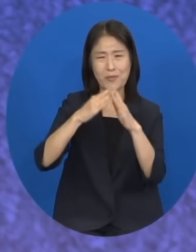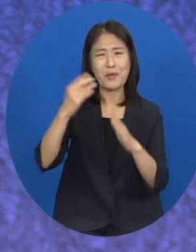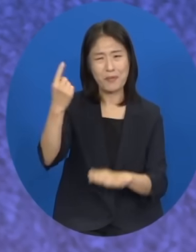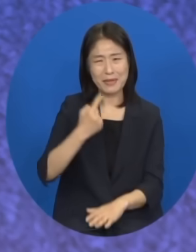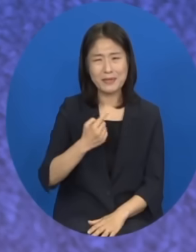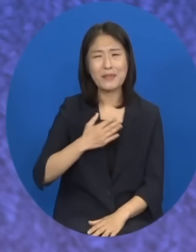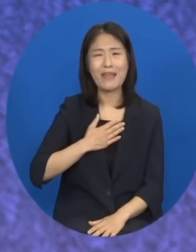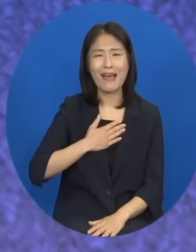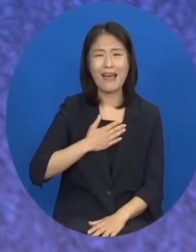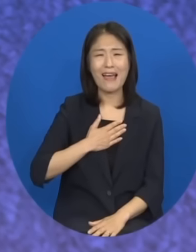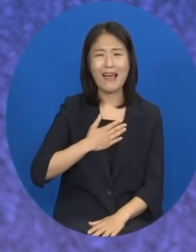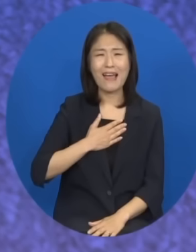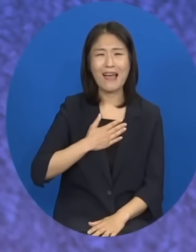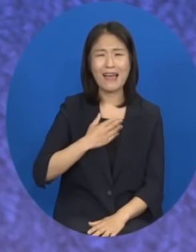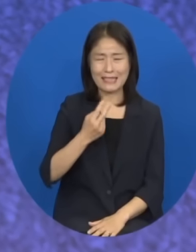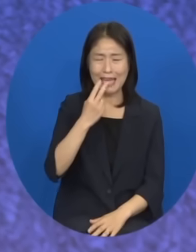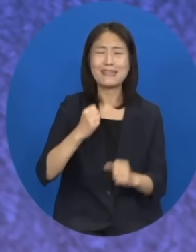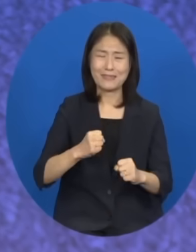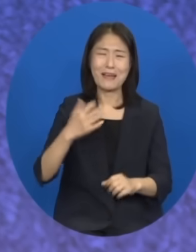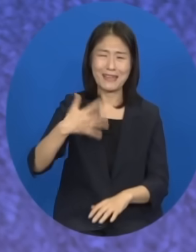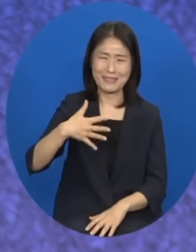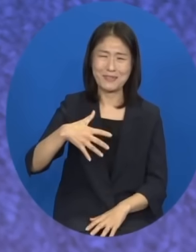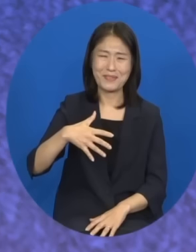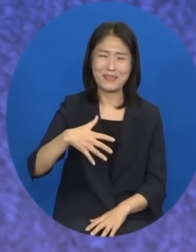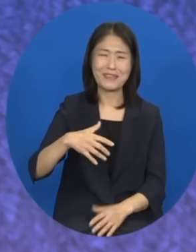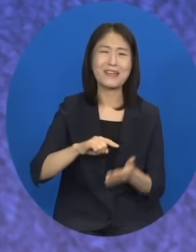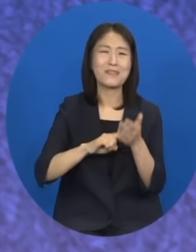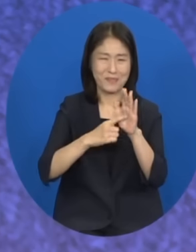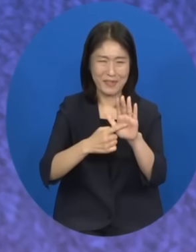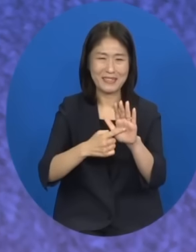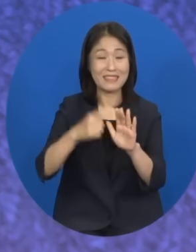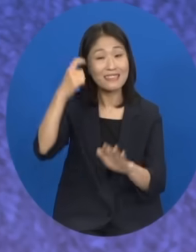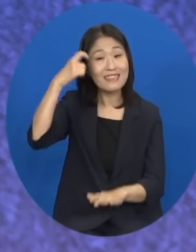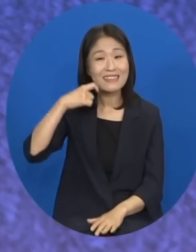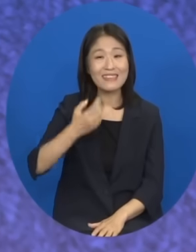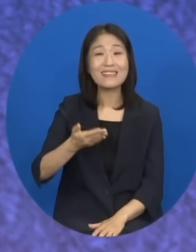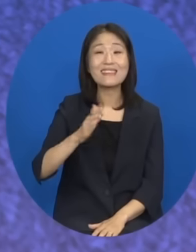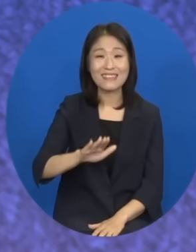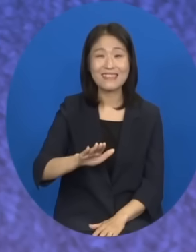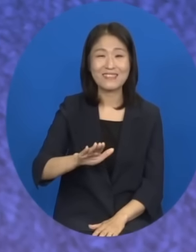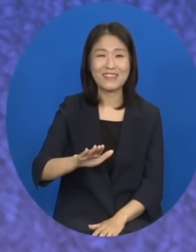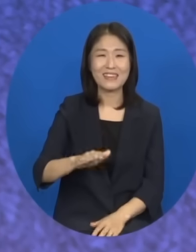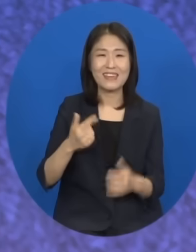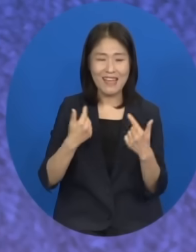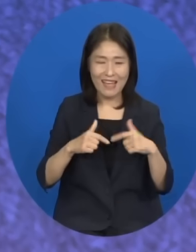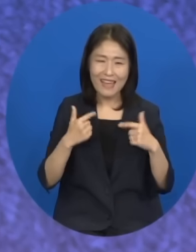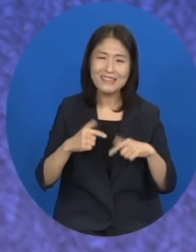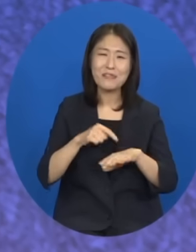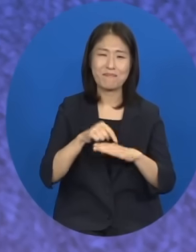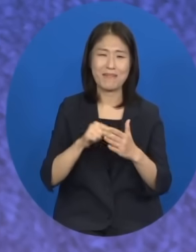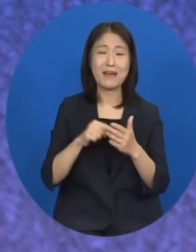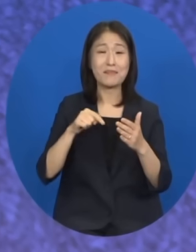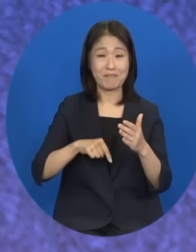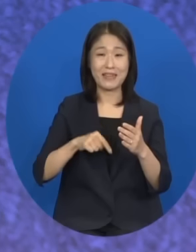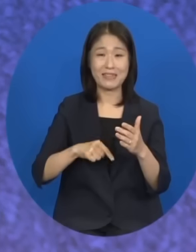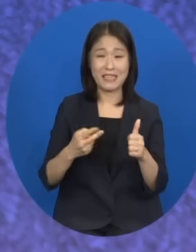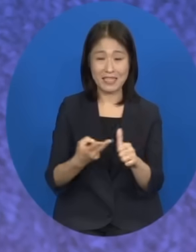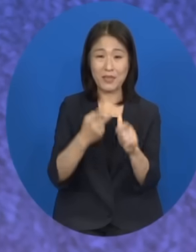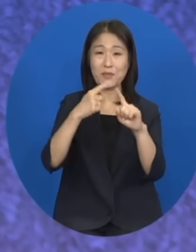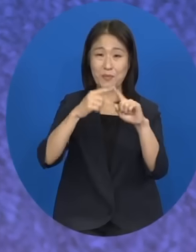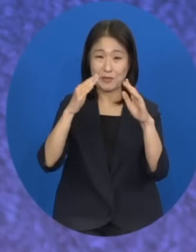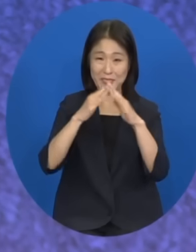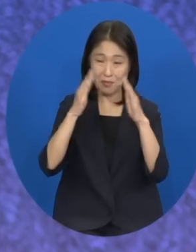아직도 살아있구나 하는 것을 보여드리고 가는 것 같은 느낌이지만 늘 마음에는 선한목자교회를 향한